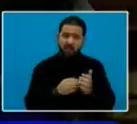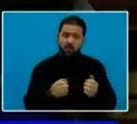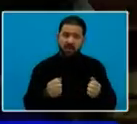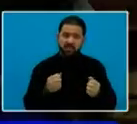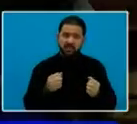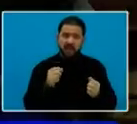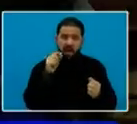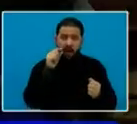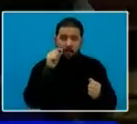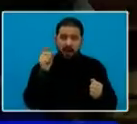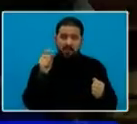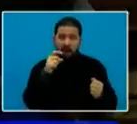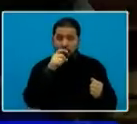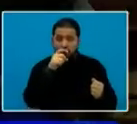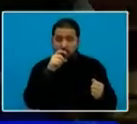cheia.